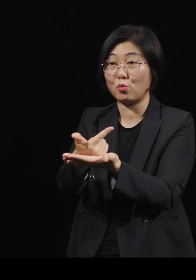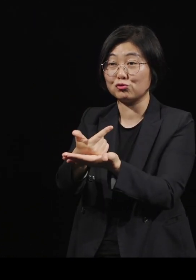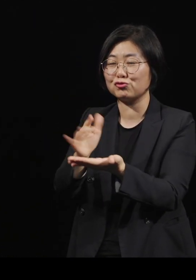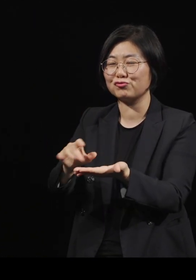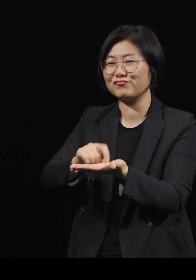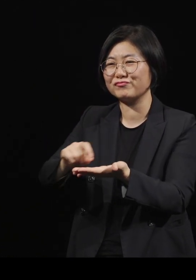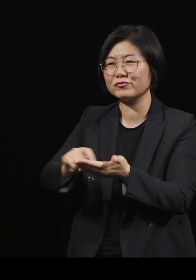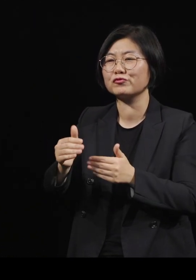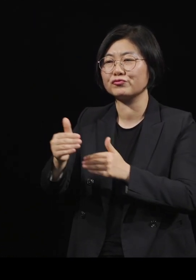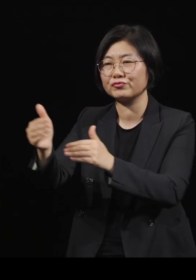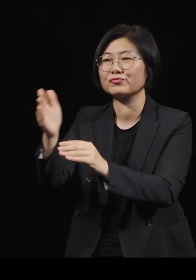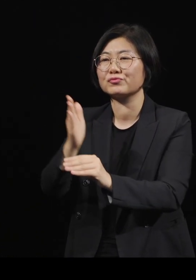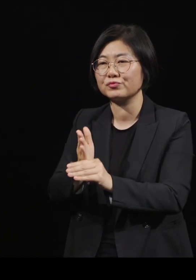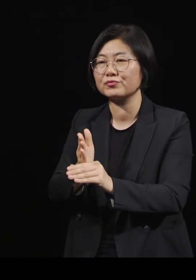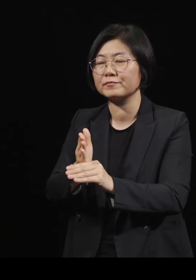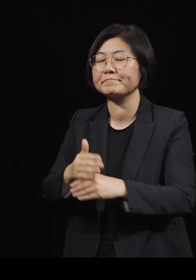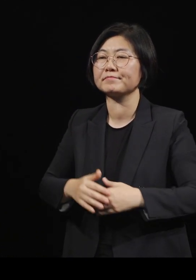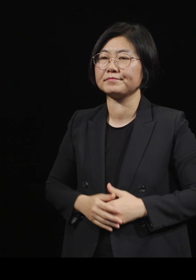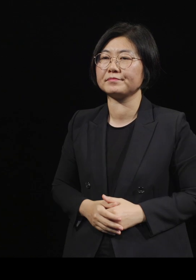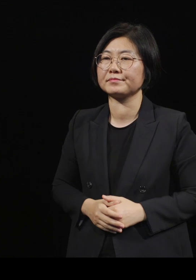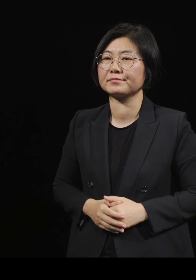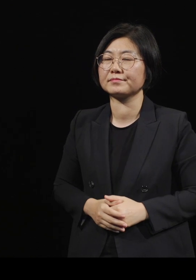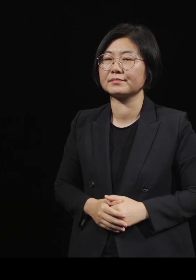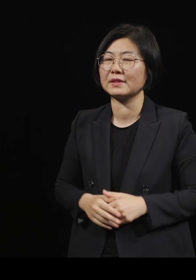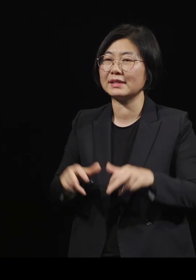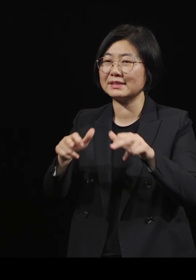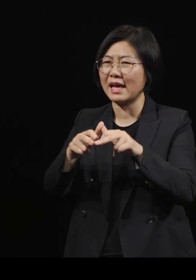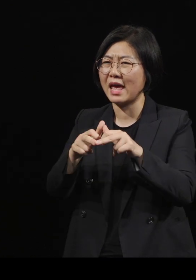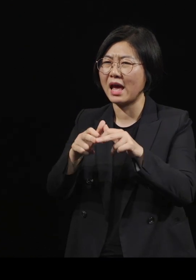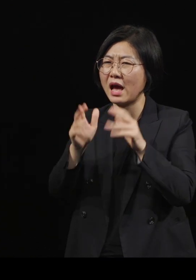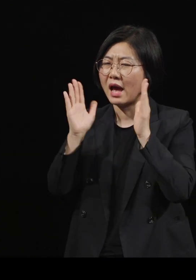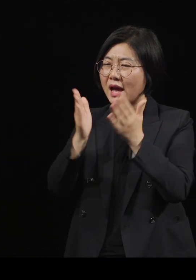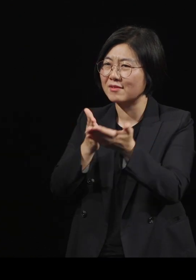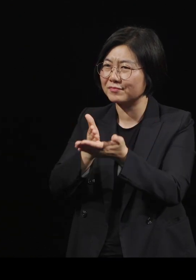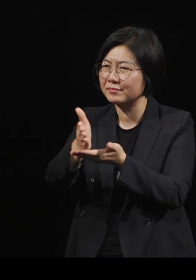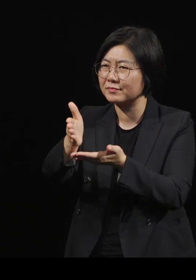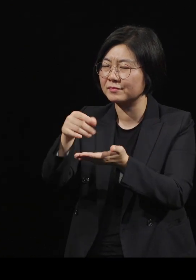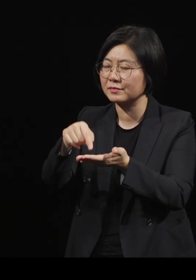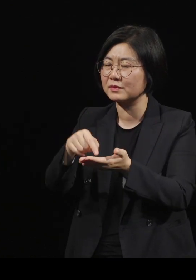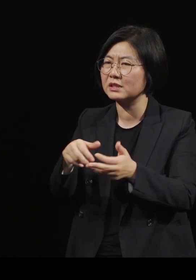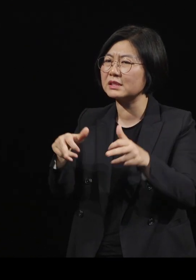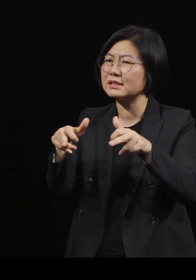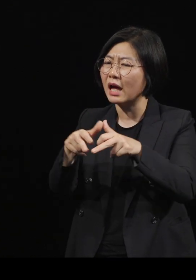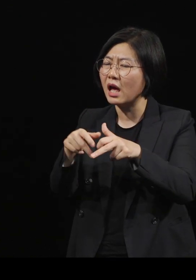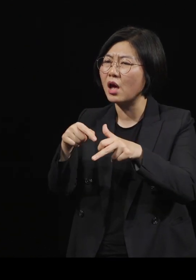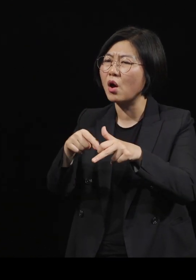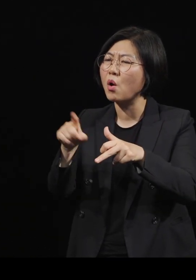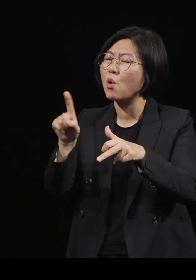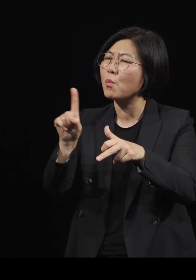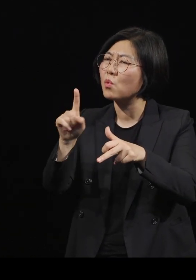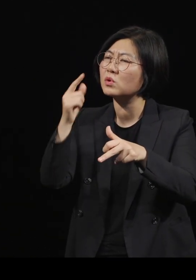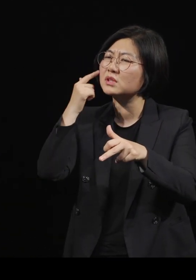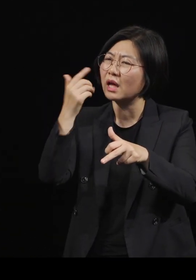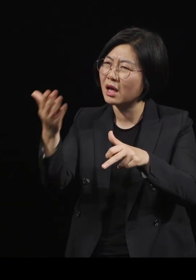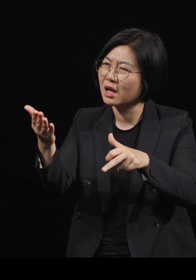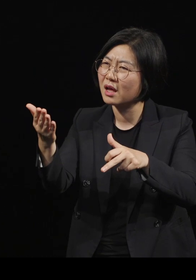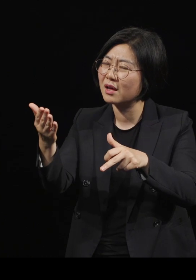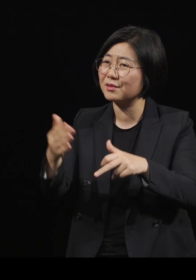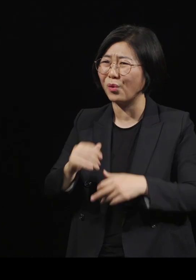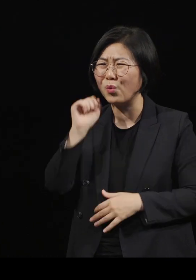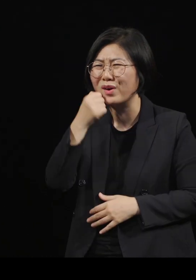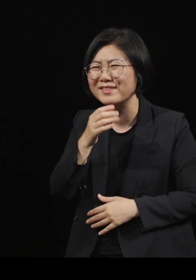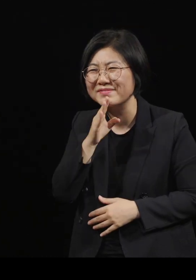준비 중에 있는데요. 장애학의 관점을 담아서 장애란 무엇인가?